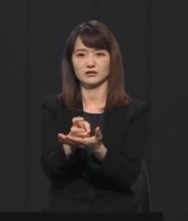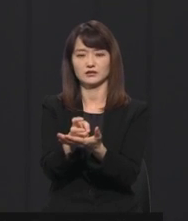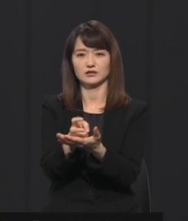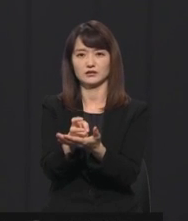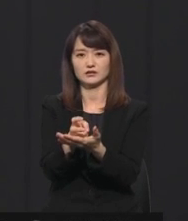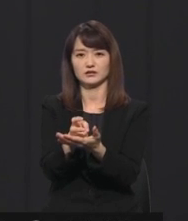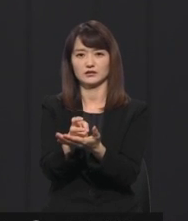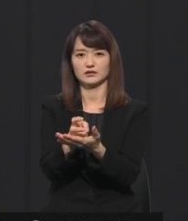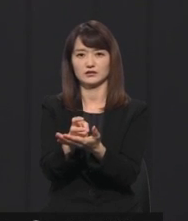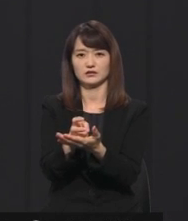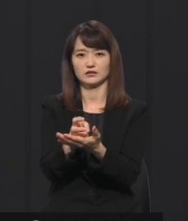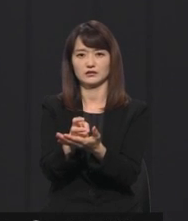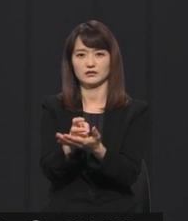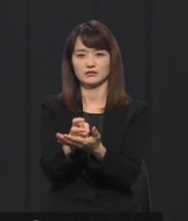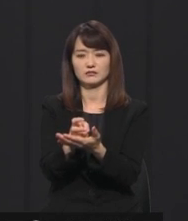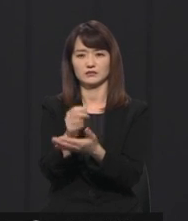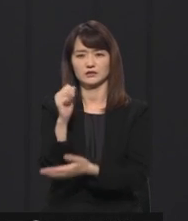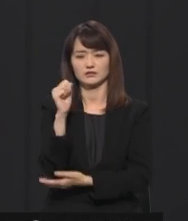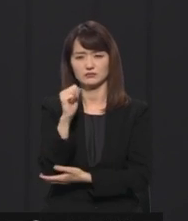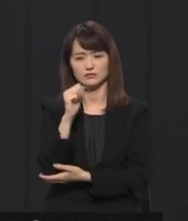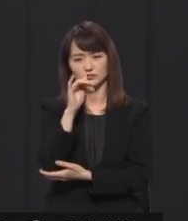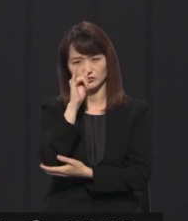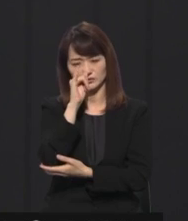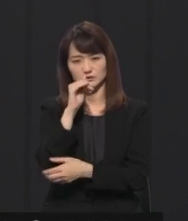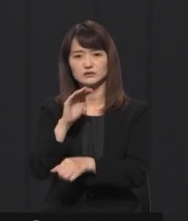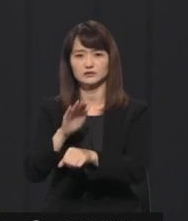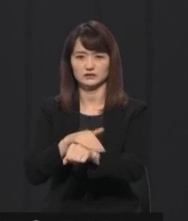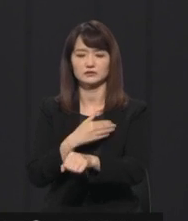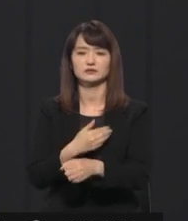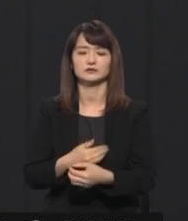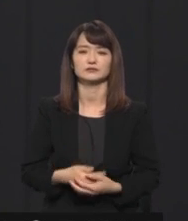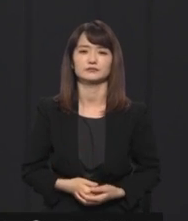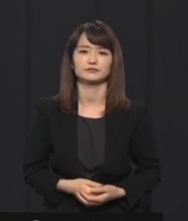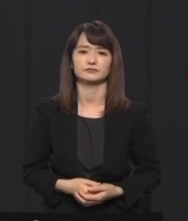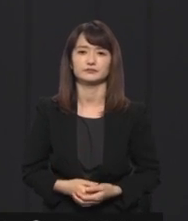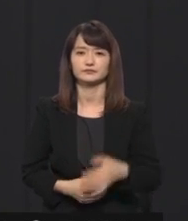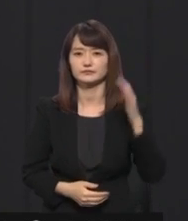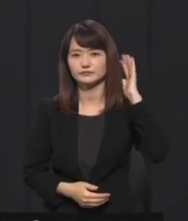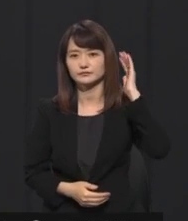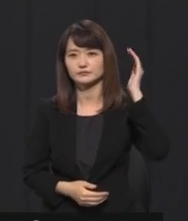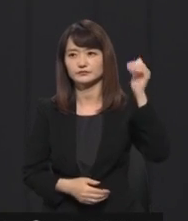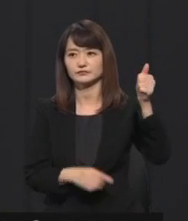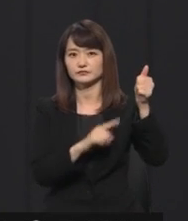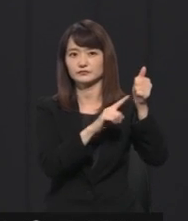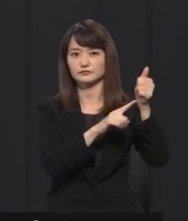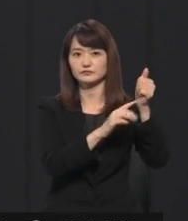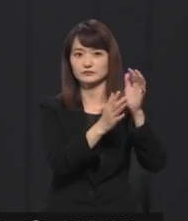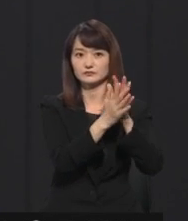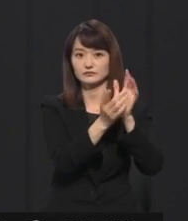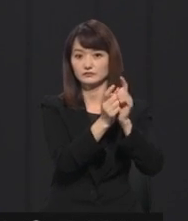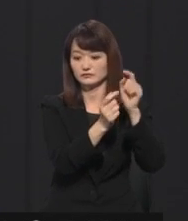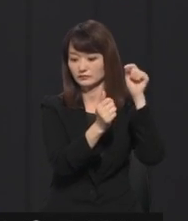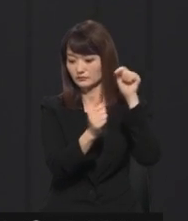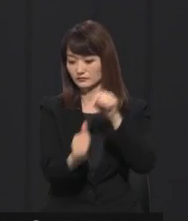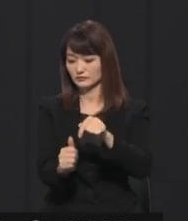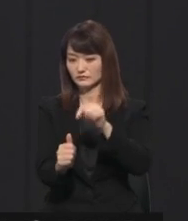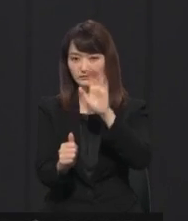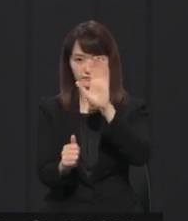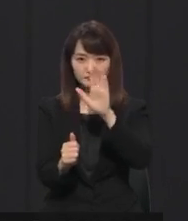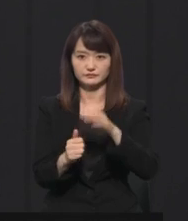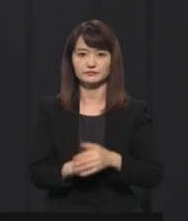발언 이기 때문에 굉장히 좀 부적절 했던거 같구요 저는 대통령께서 이걸 직접 지시했다 고 생각하지는 않아요 대통령께서